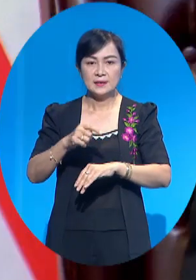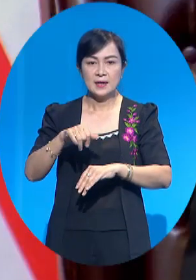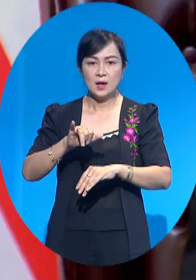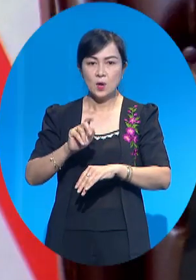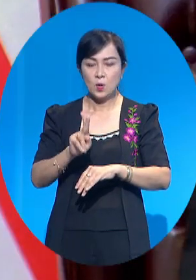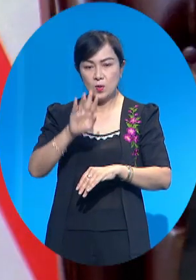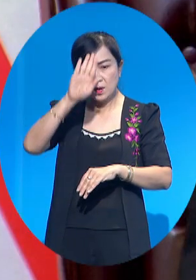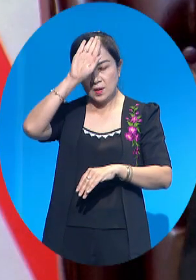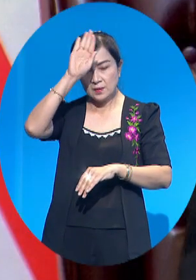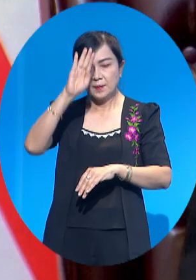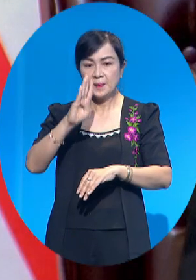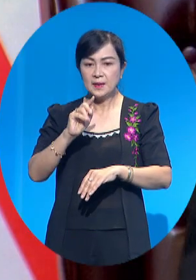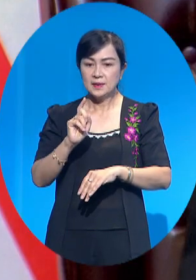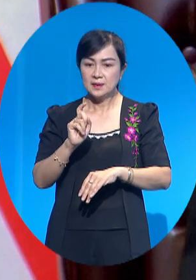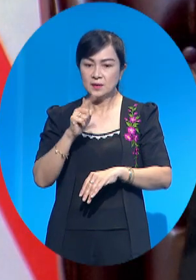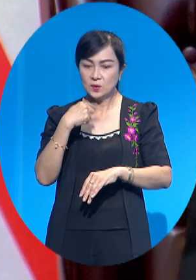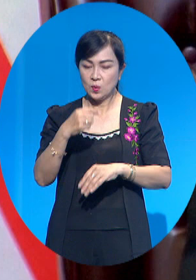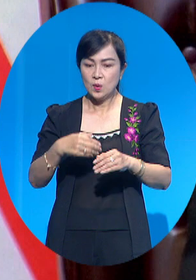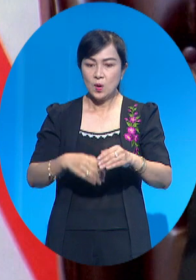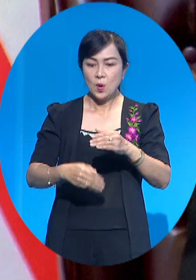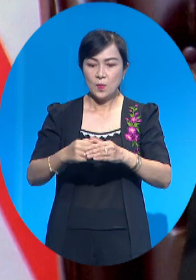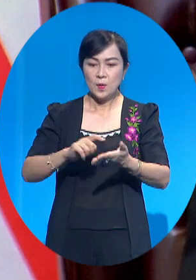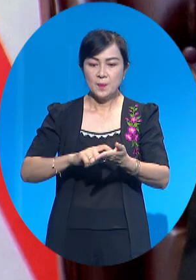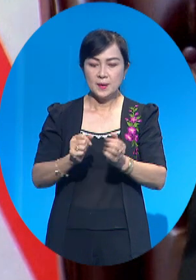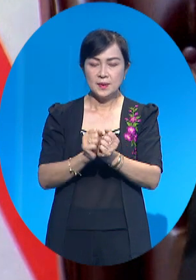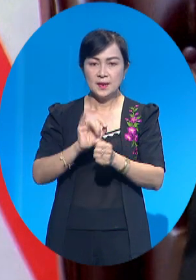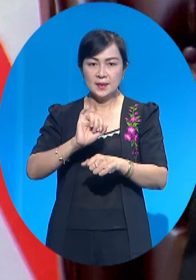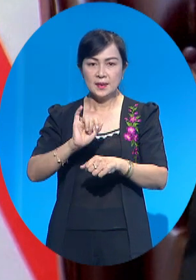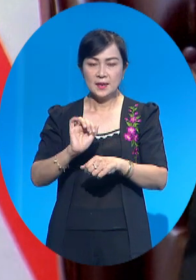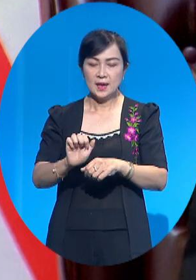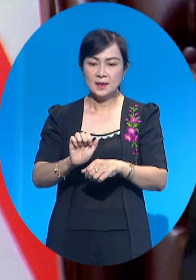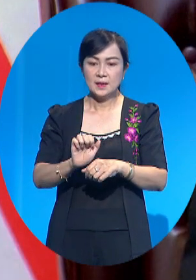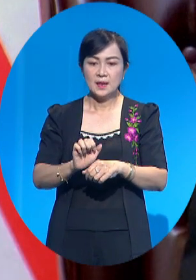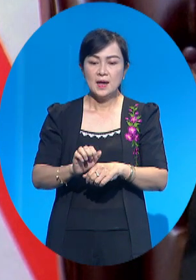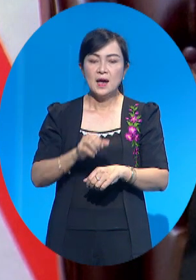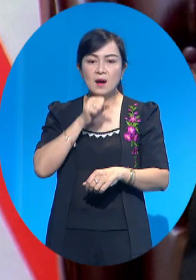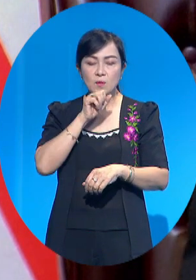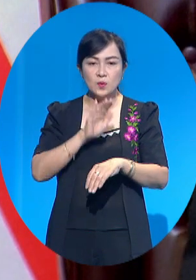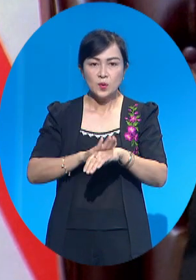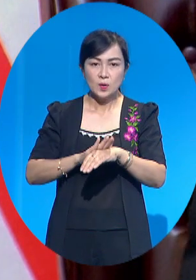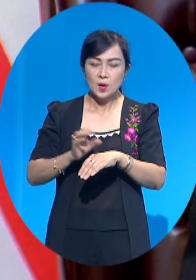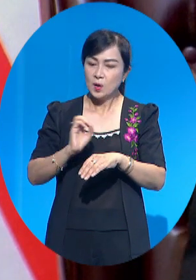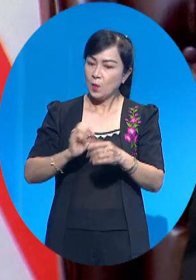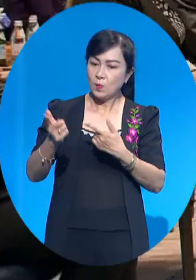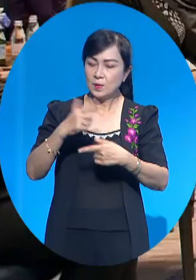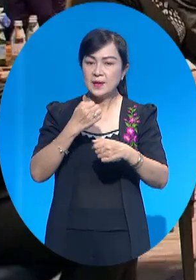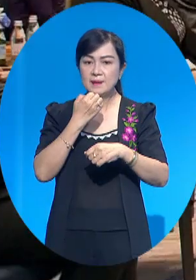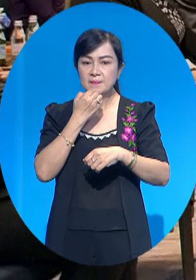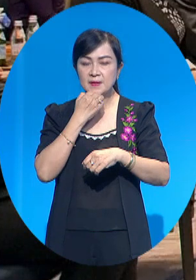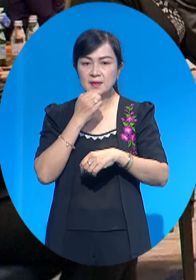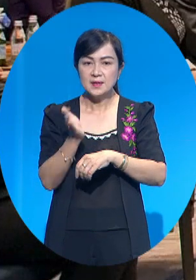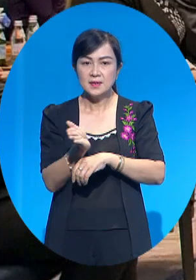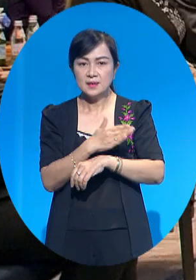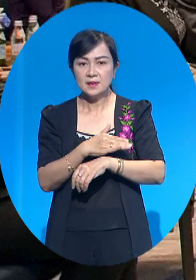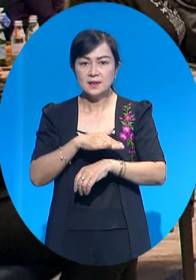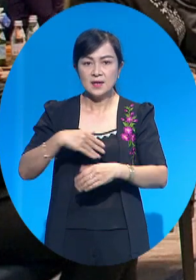tổng thống biden nhắc lại sự ủng hộ của Mỹ đối với Israel Tuy nhiên ông biden cũng kêu gọi Israel Không lặp lại những sai lầm mà Mỹ đã mắc phải